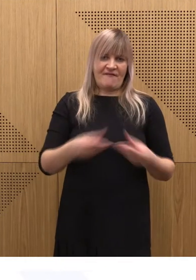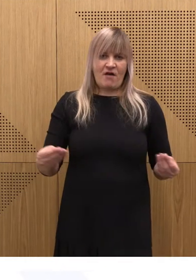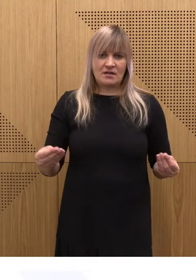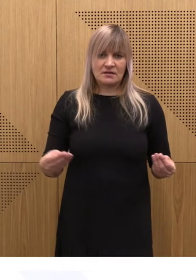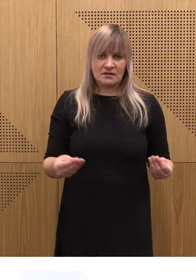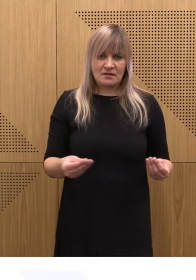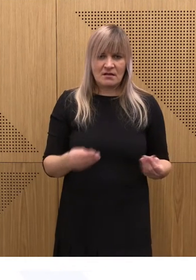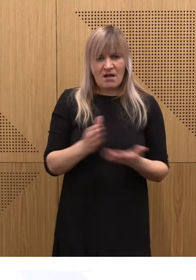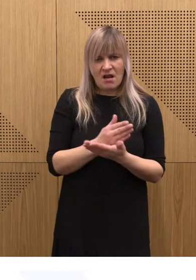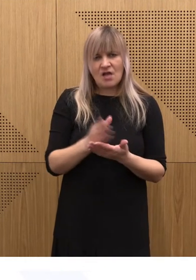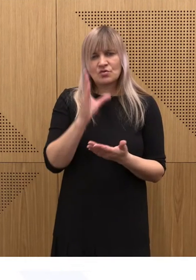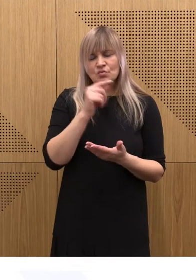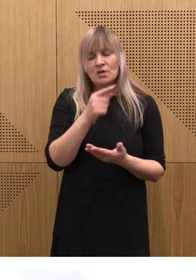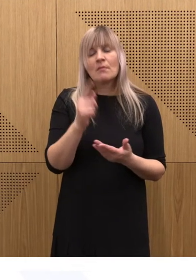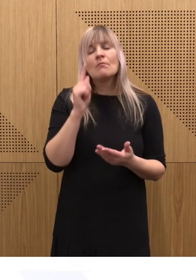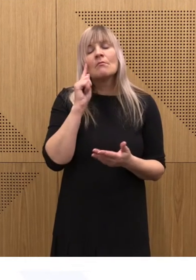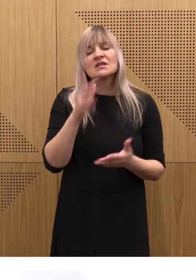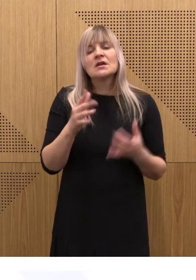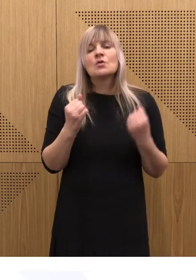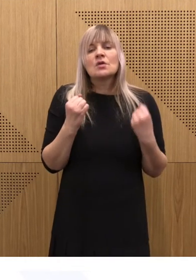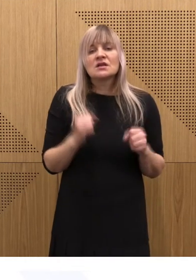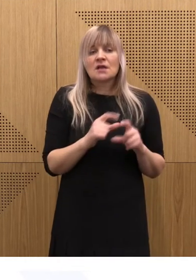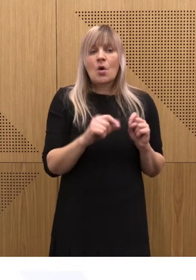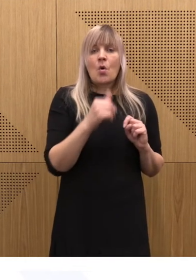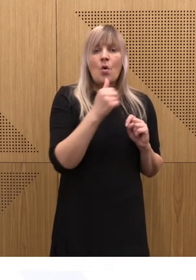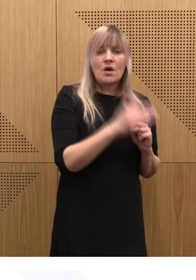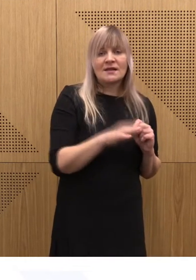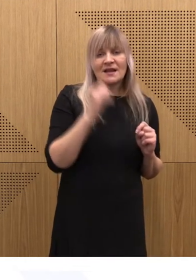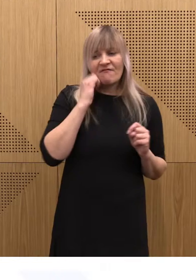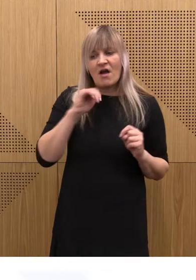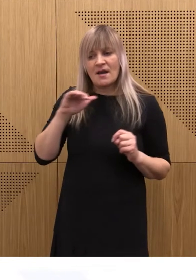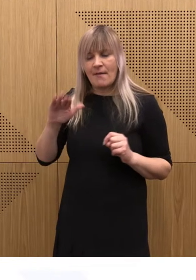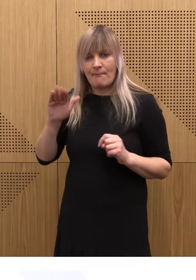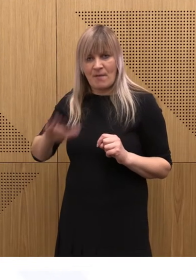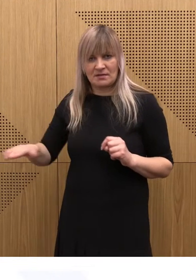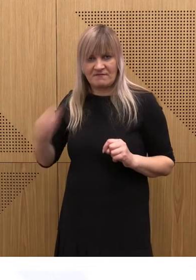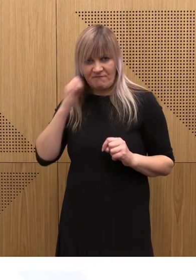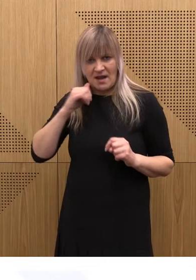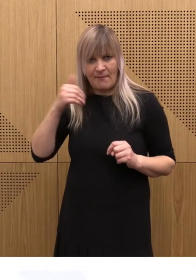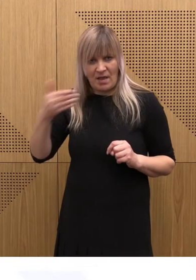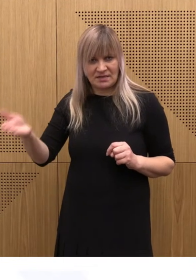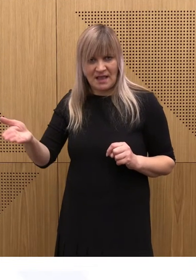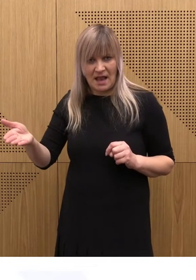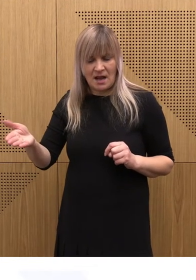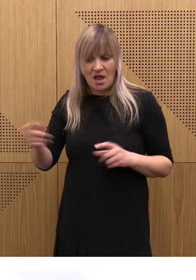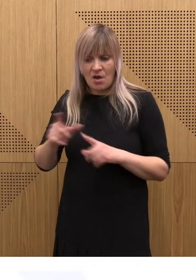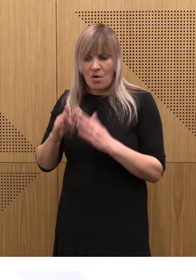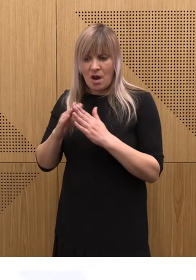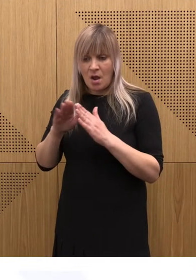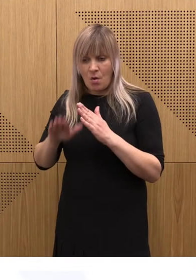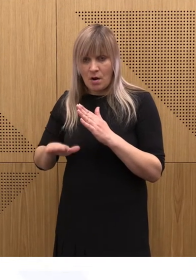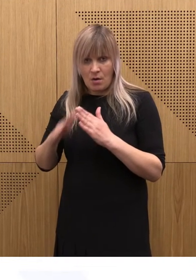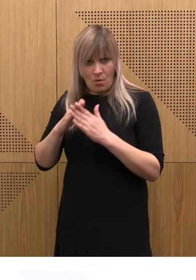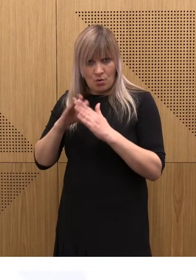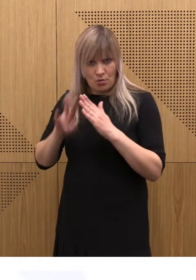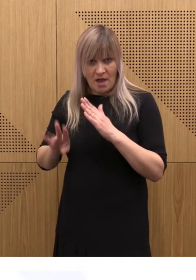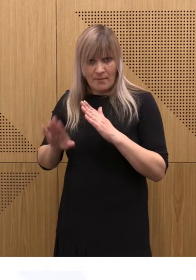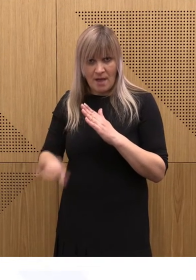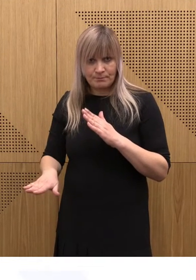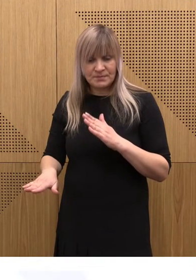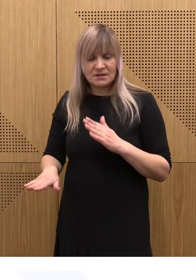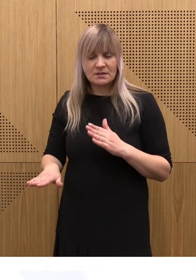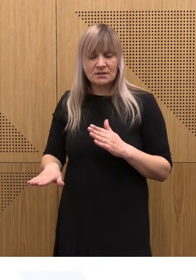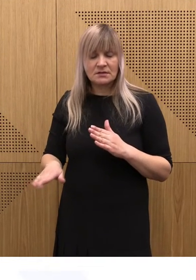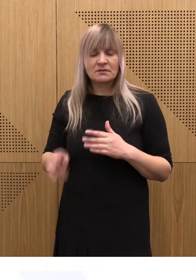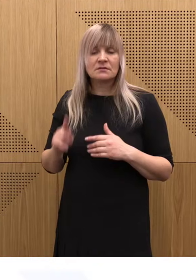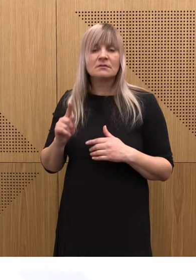suudavad seda teha. Ma saan aru, et see on raske koolidele, see on raske lapsevanematele, kui lapsed koju jäävad. Aga me